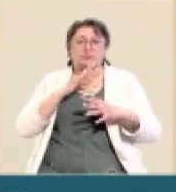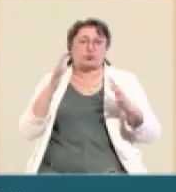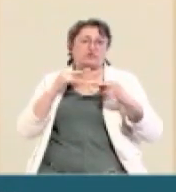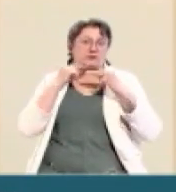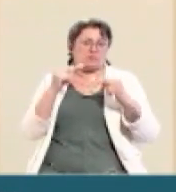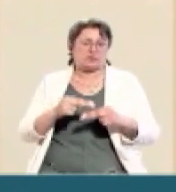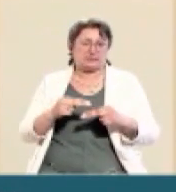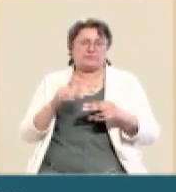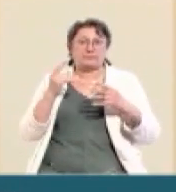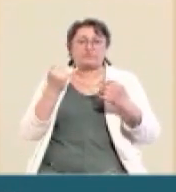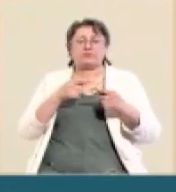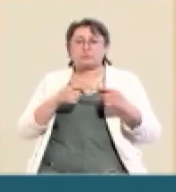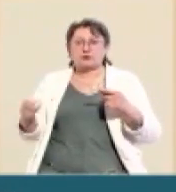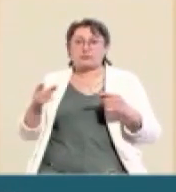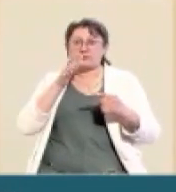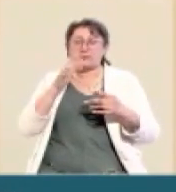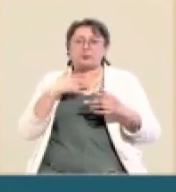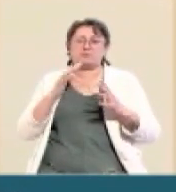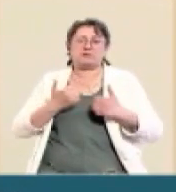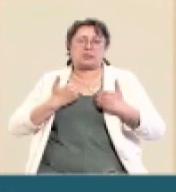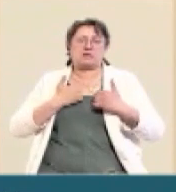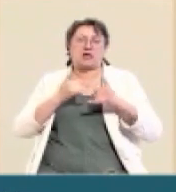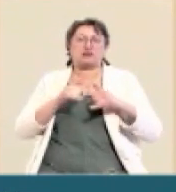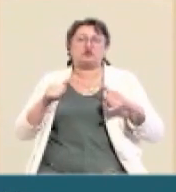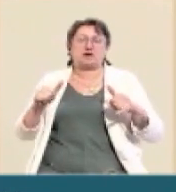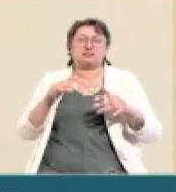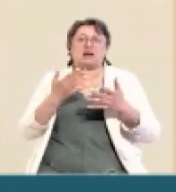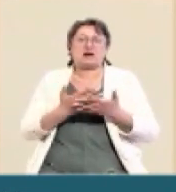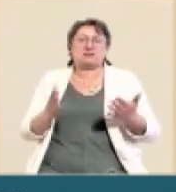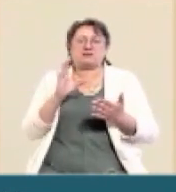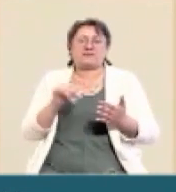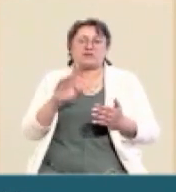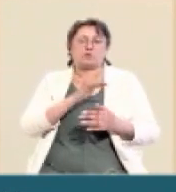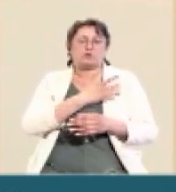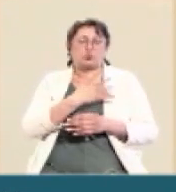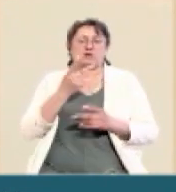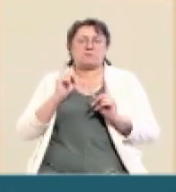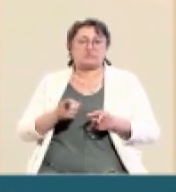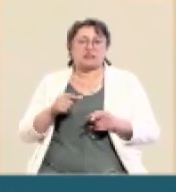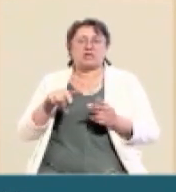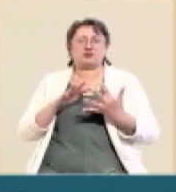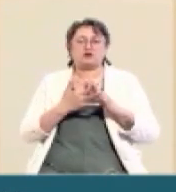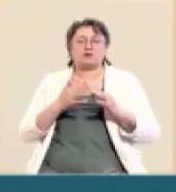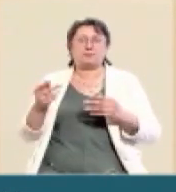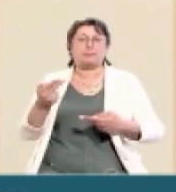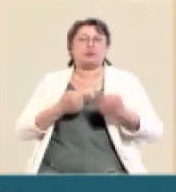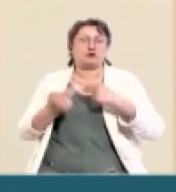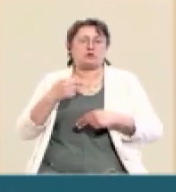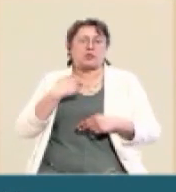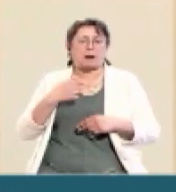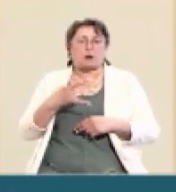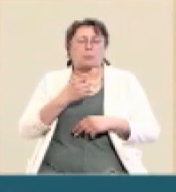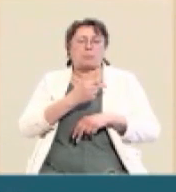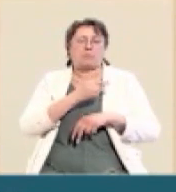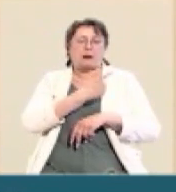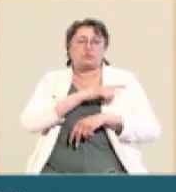жиналғанын бірден байқадым. Олар іс-шараның барлығын ақылдасып, бір төбе болып атқарады. Осында болған екі күнімде республикадағы ең жақсы деген ауруханалардың бірі